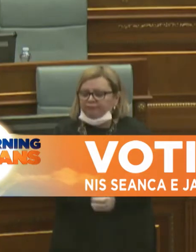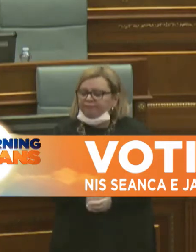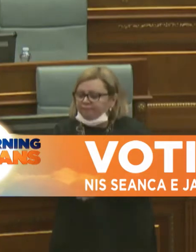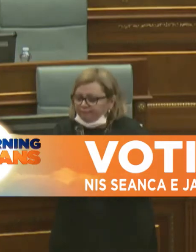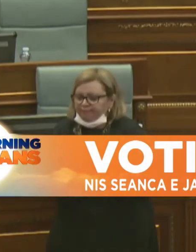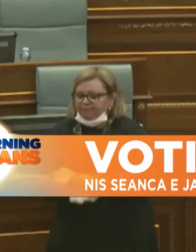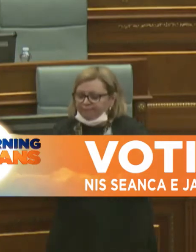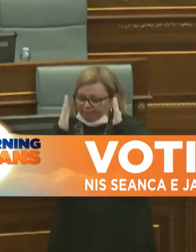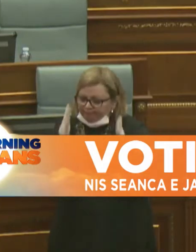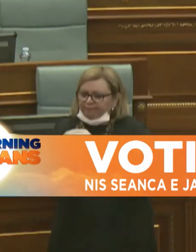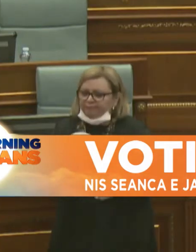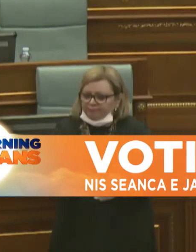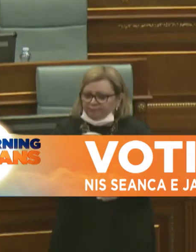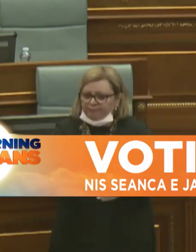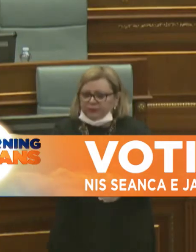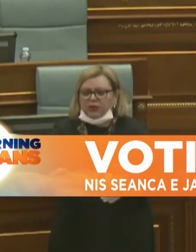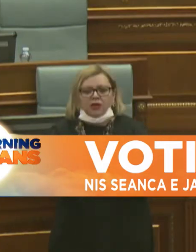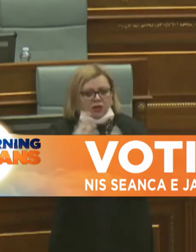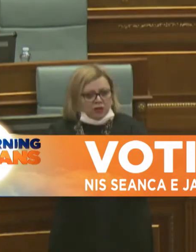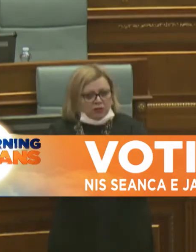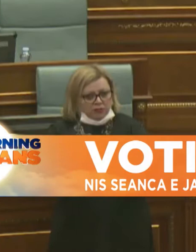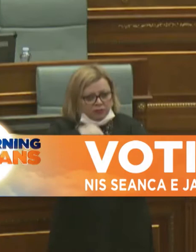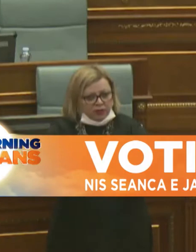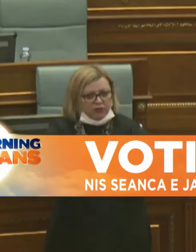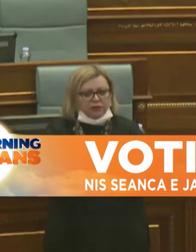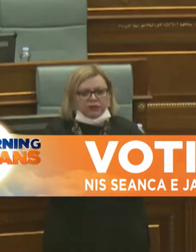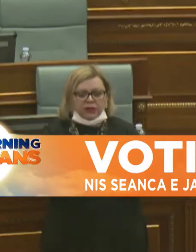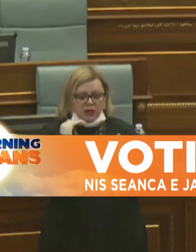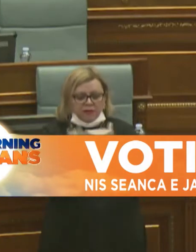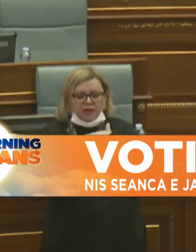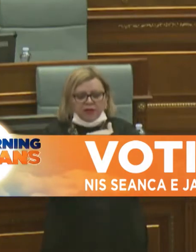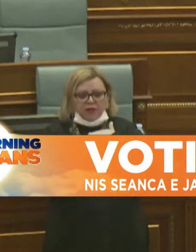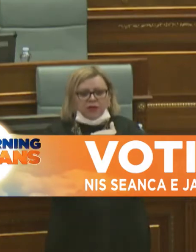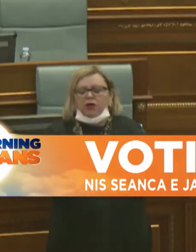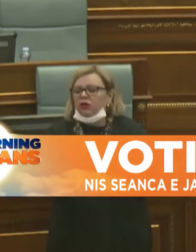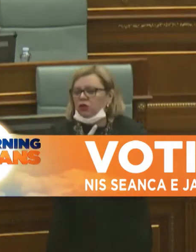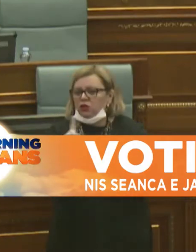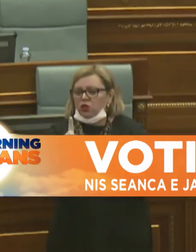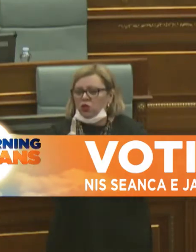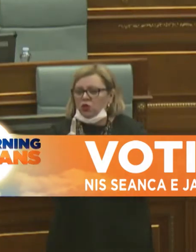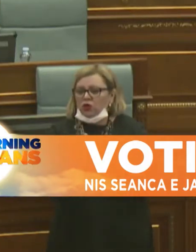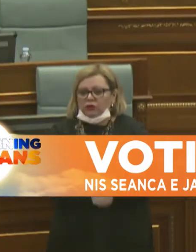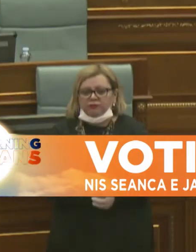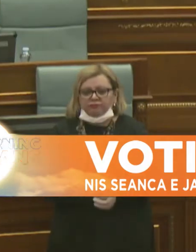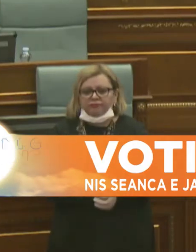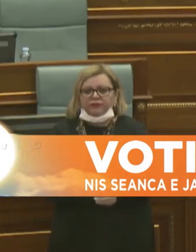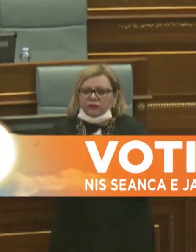nisur nga bindja jonë se nevojitë gjithë përfshirje, barazi, drejtësi e solidaritet e jo për jashtim e